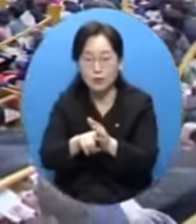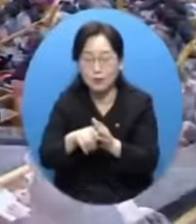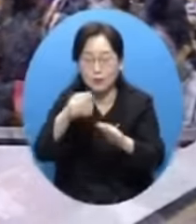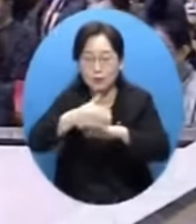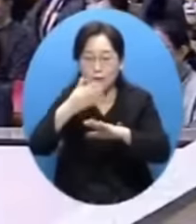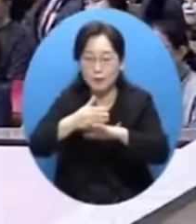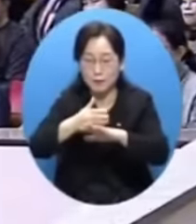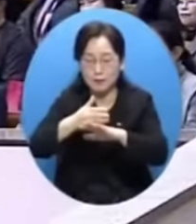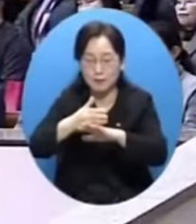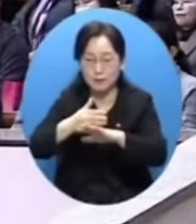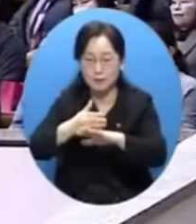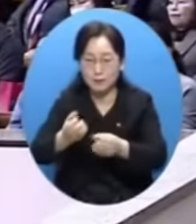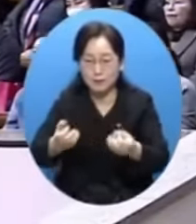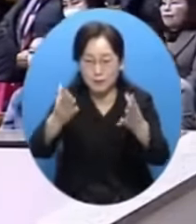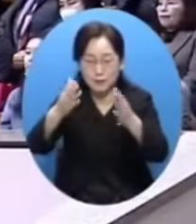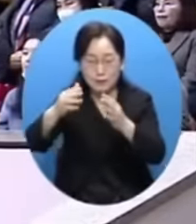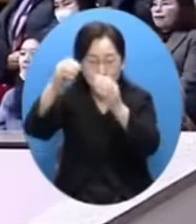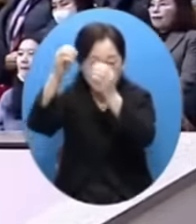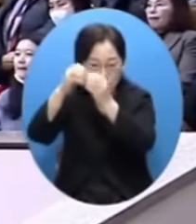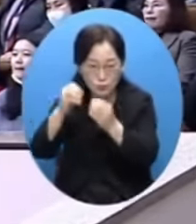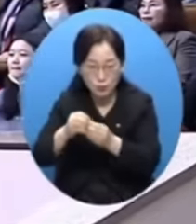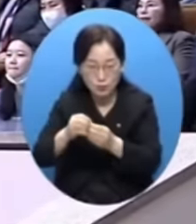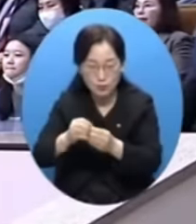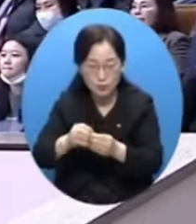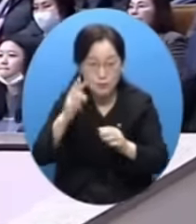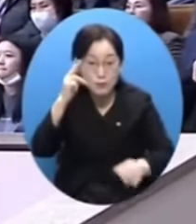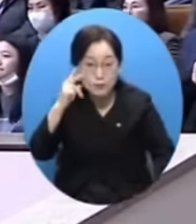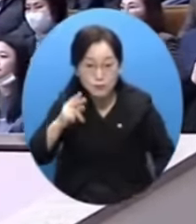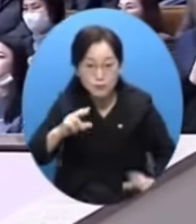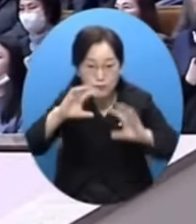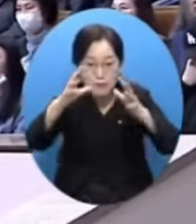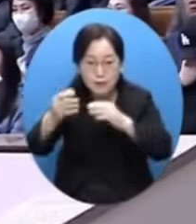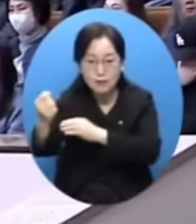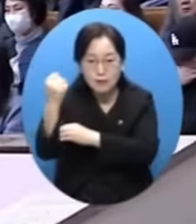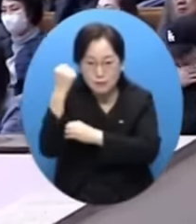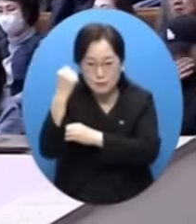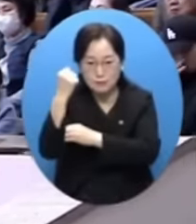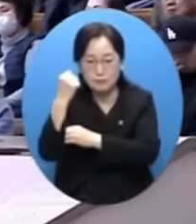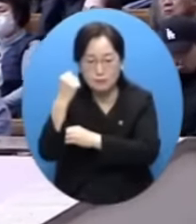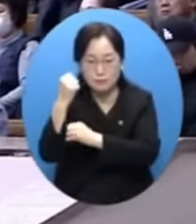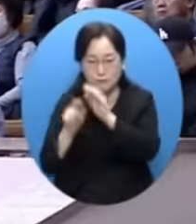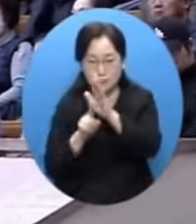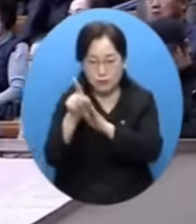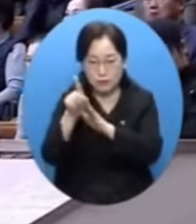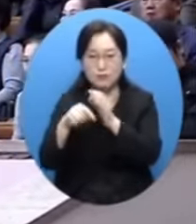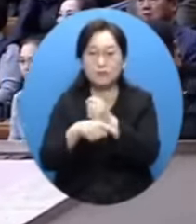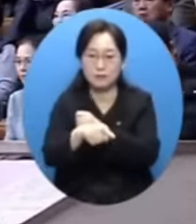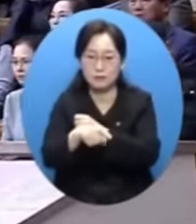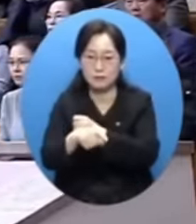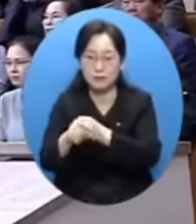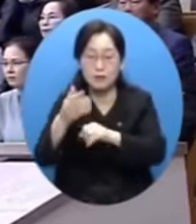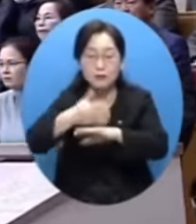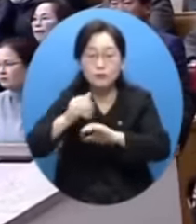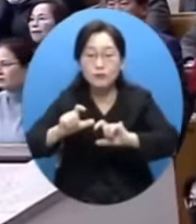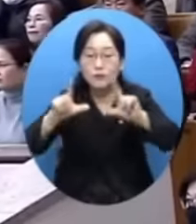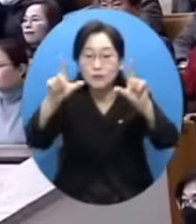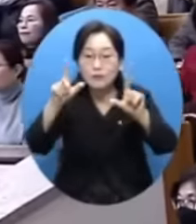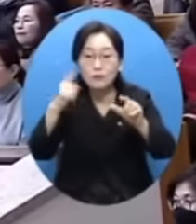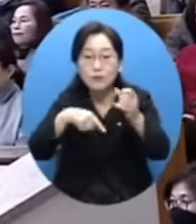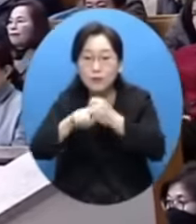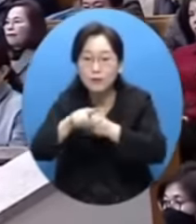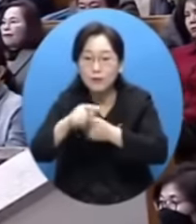미국을 세계 최강의 국가로 만들 줄로 믿습니다. 추수감사절은 하나님께 받은 은혜를